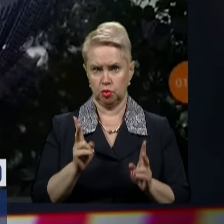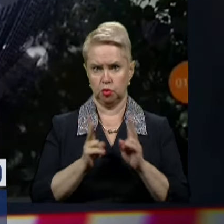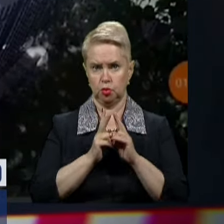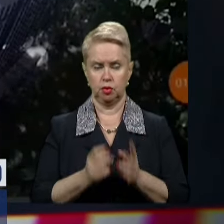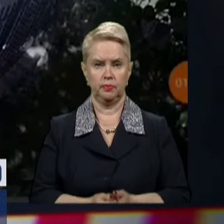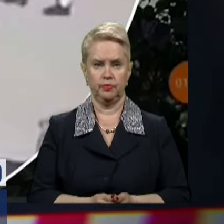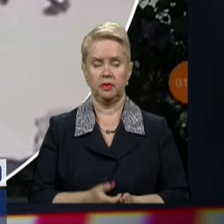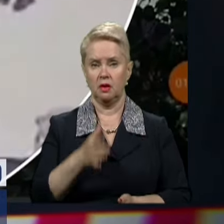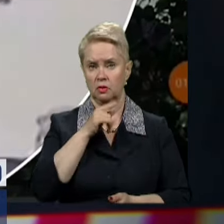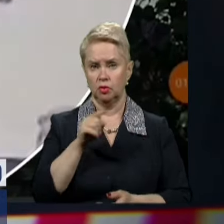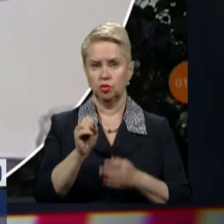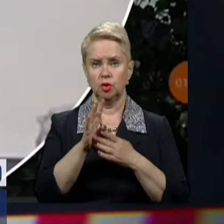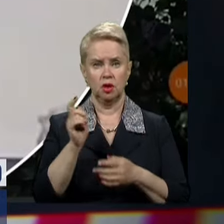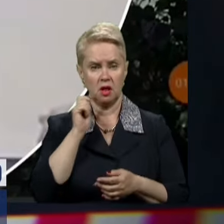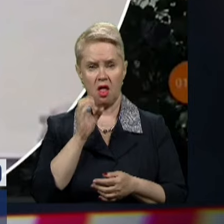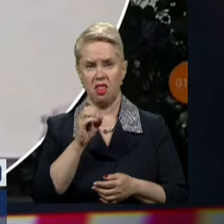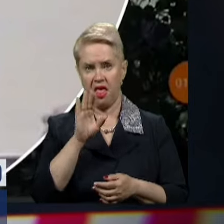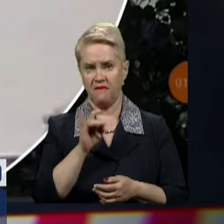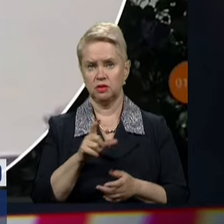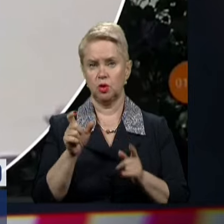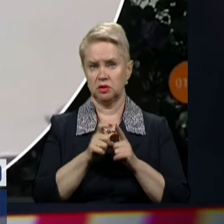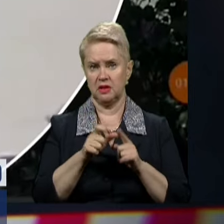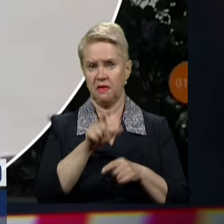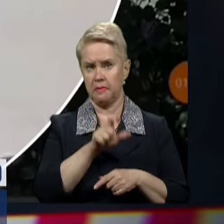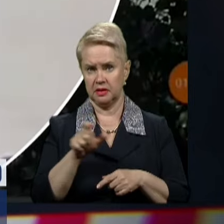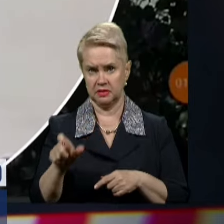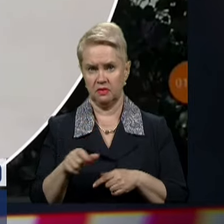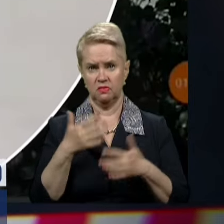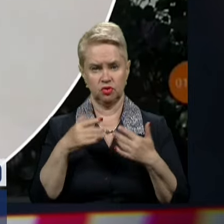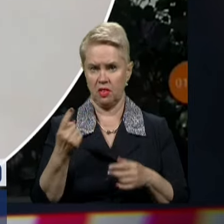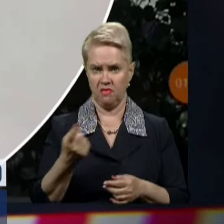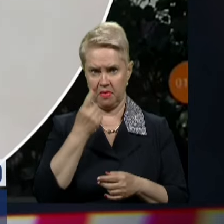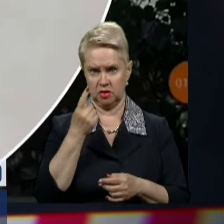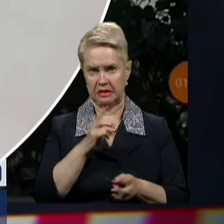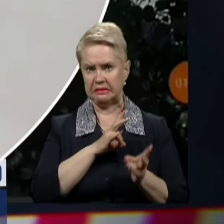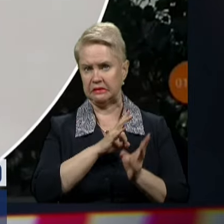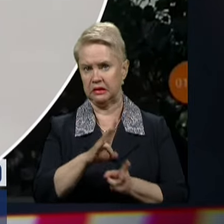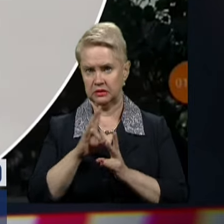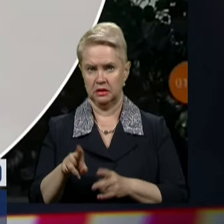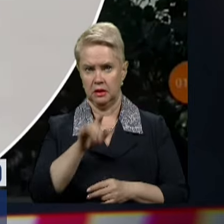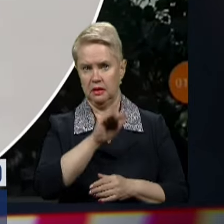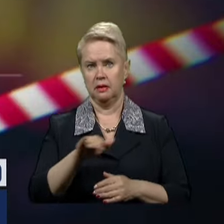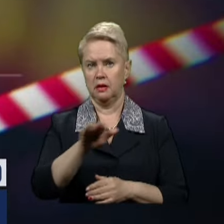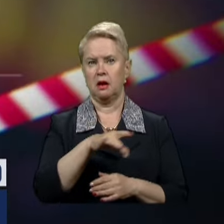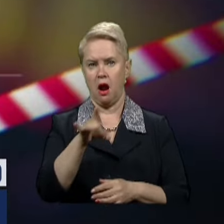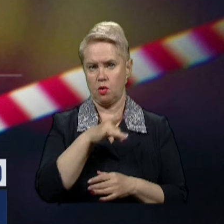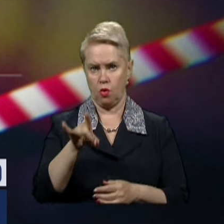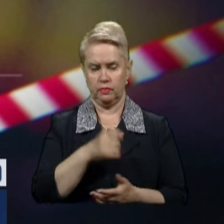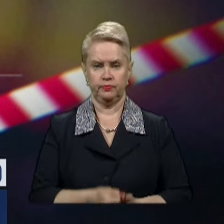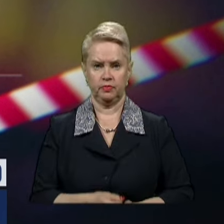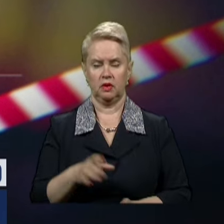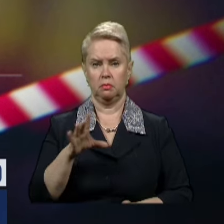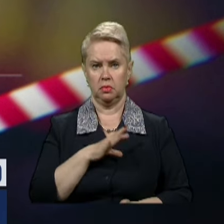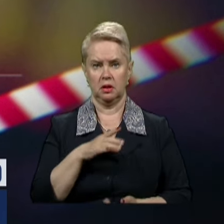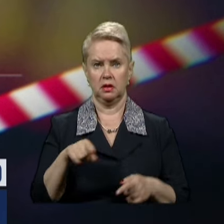зустріч. Натомість 14-річна Єва, за словами місцевих, вже не вперше тероризує підлітків району. Да, там было,